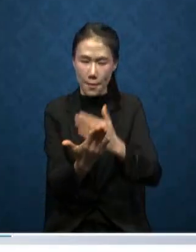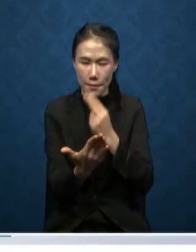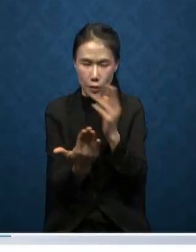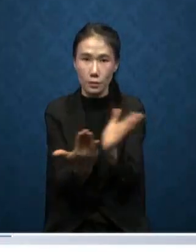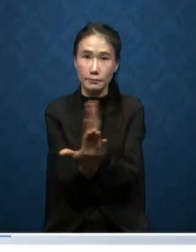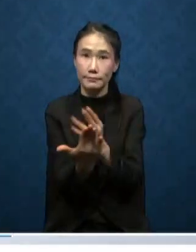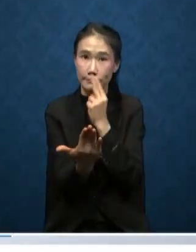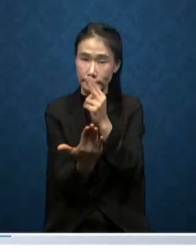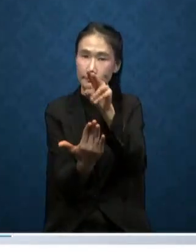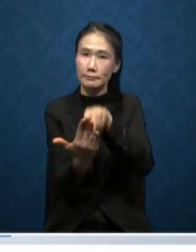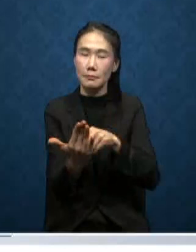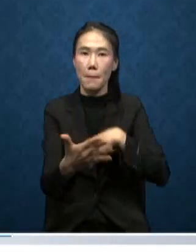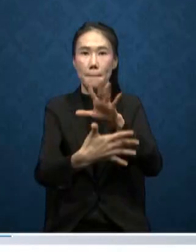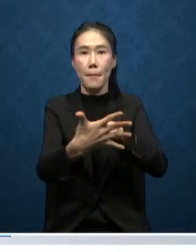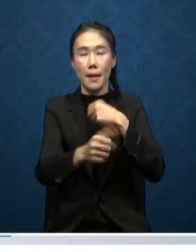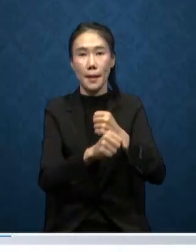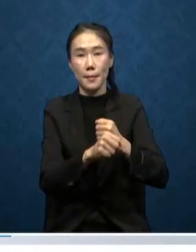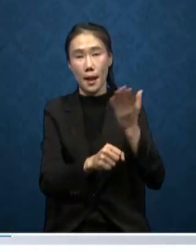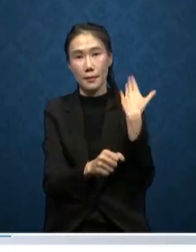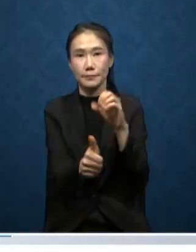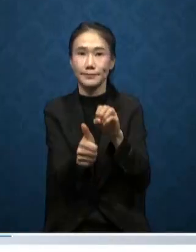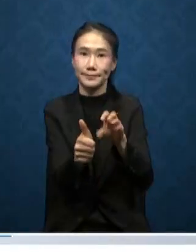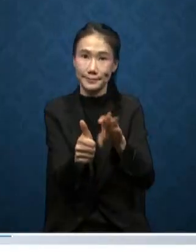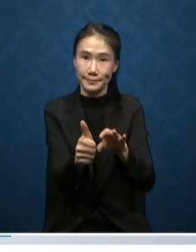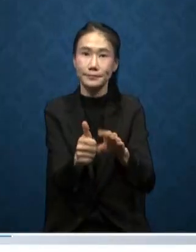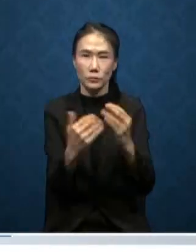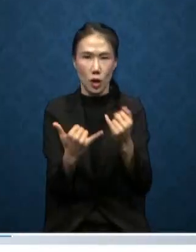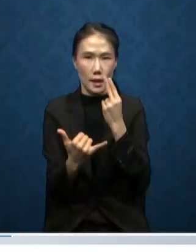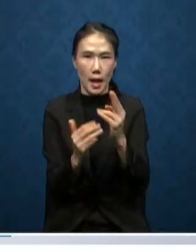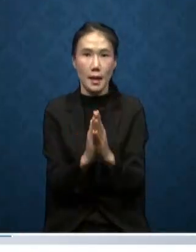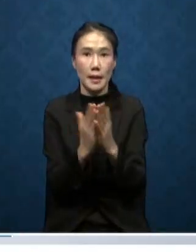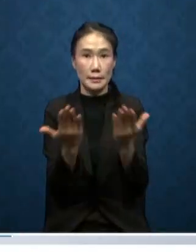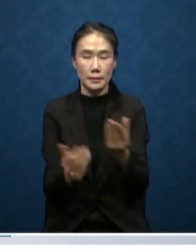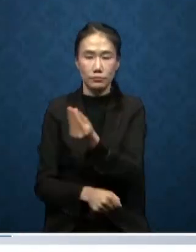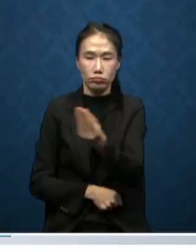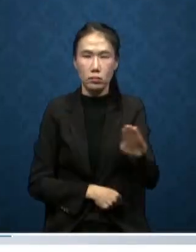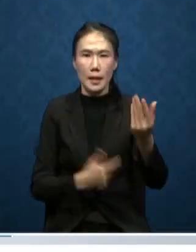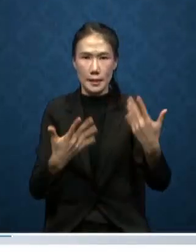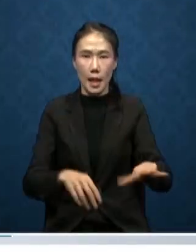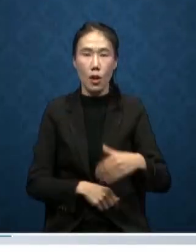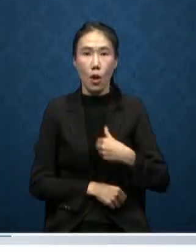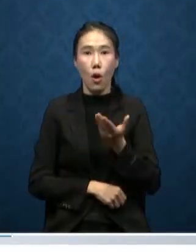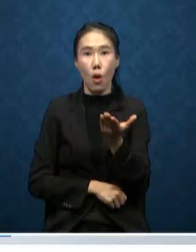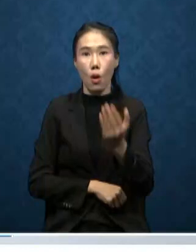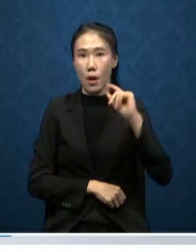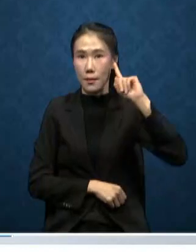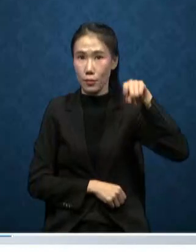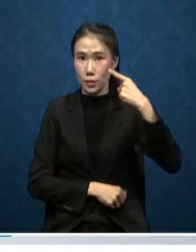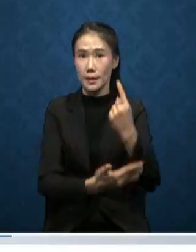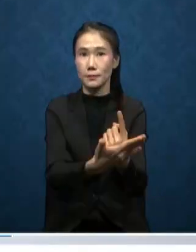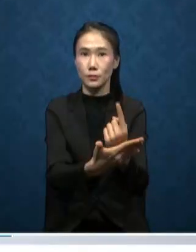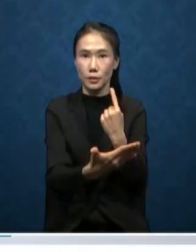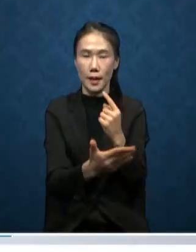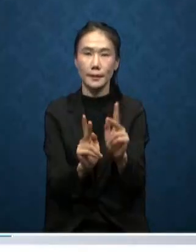ศึกษาผลการศึกษาและข้อเสนอแนะนั้นขอมอบหมายให้นาสาวปิยฉัตรวันเฉลิม